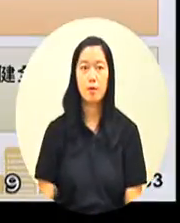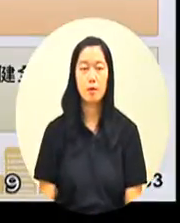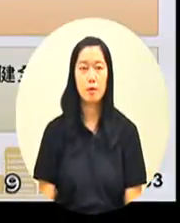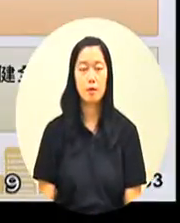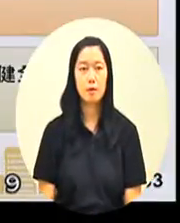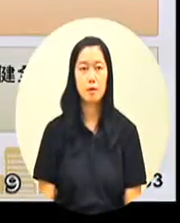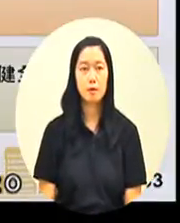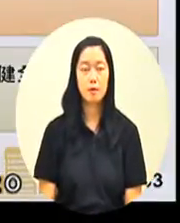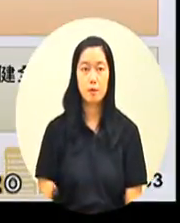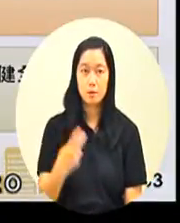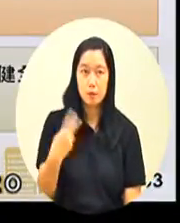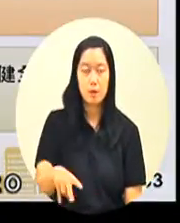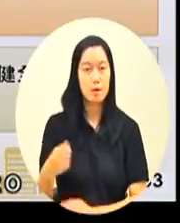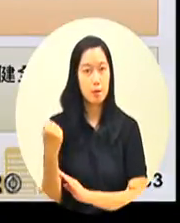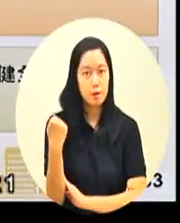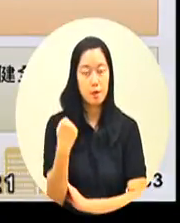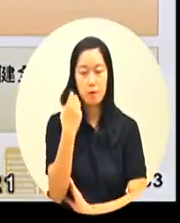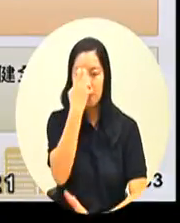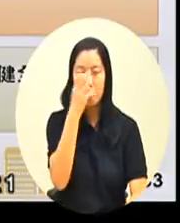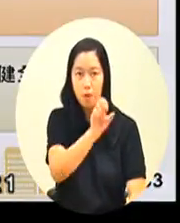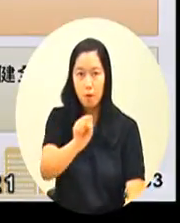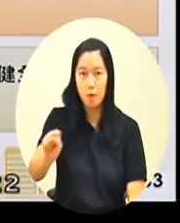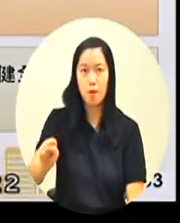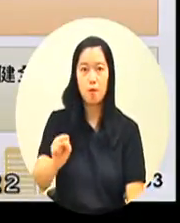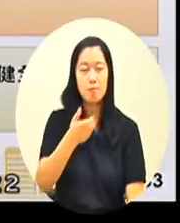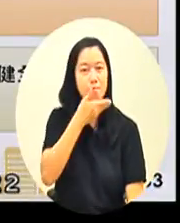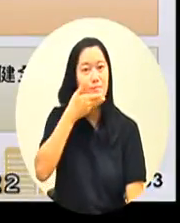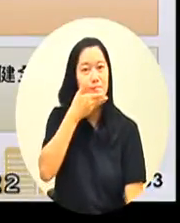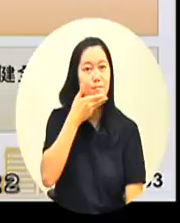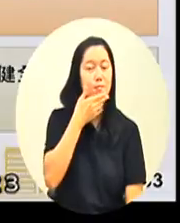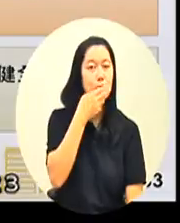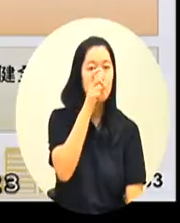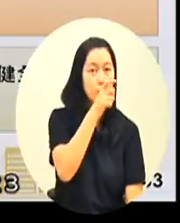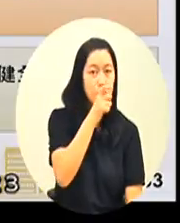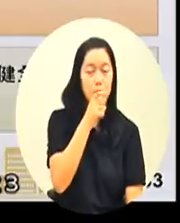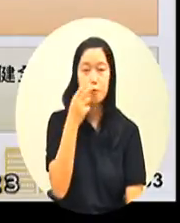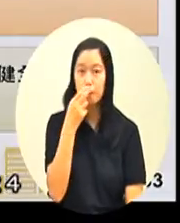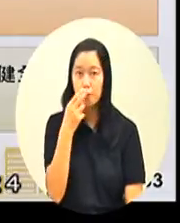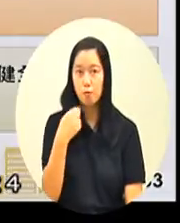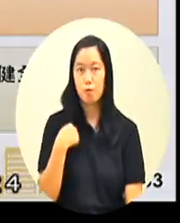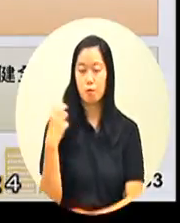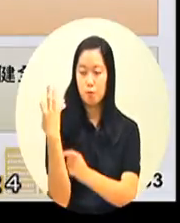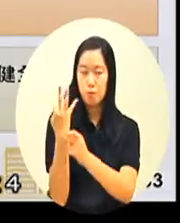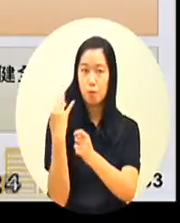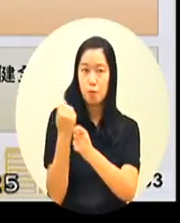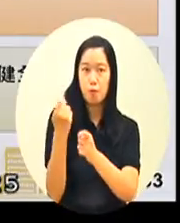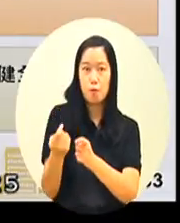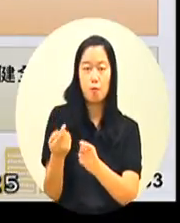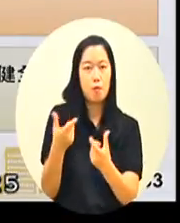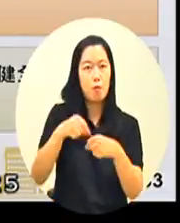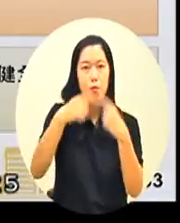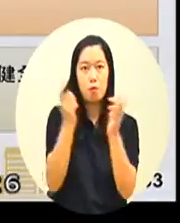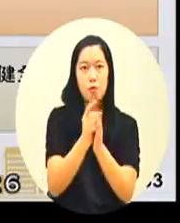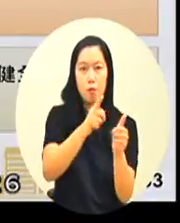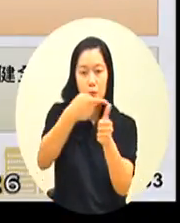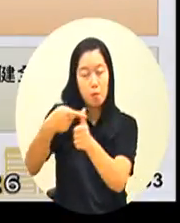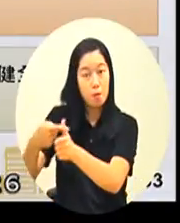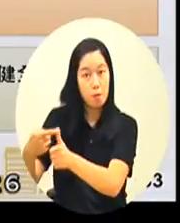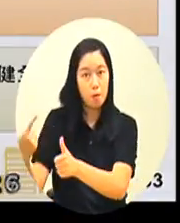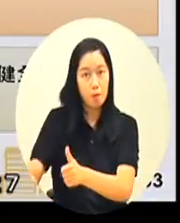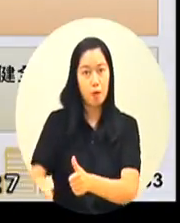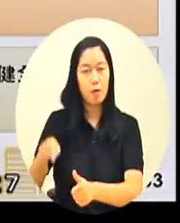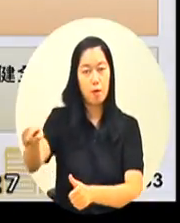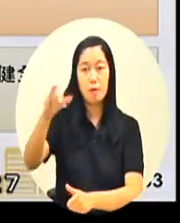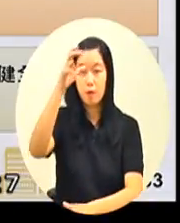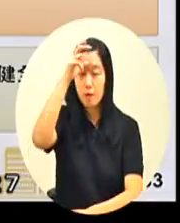我们会加强茶器、私烟酒我们这几年都是持续第一名，然后持续跟警察单位、